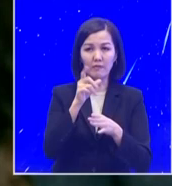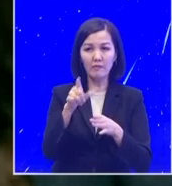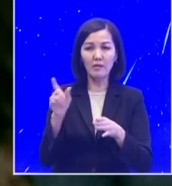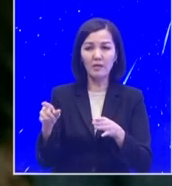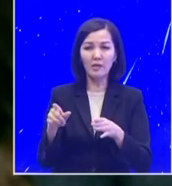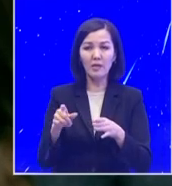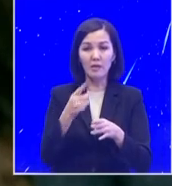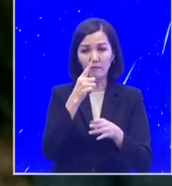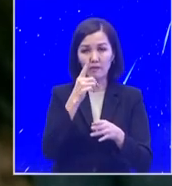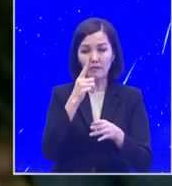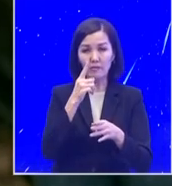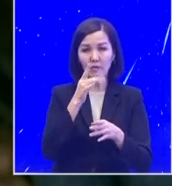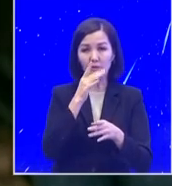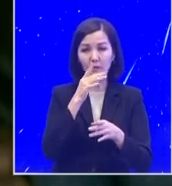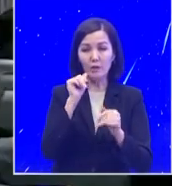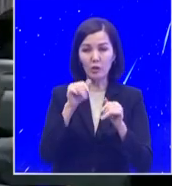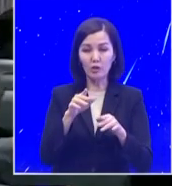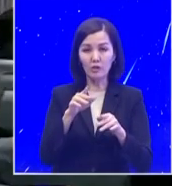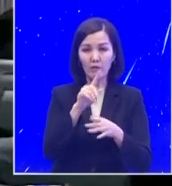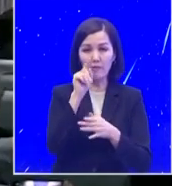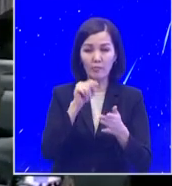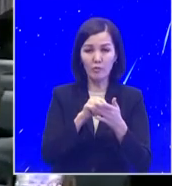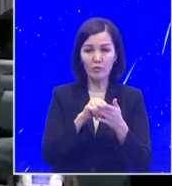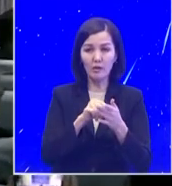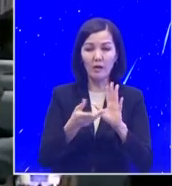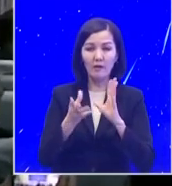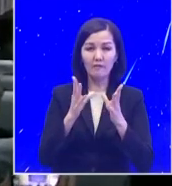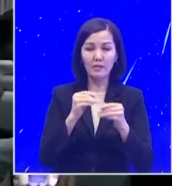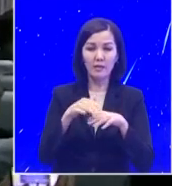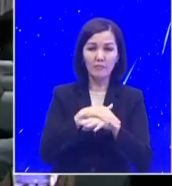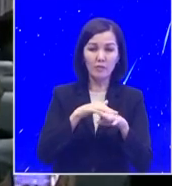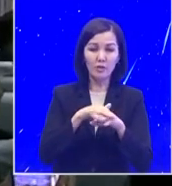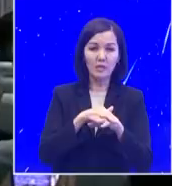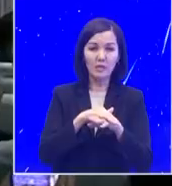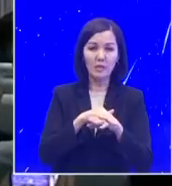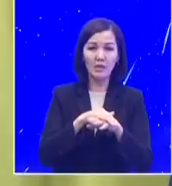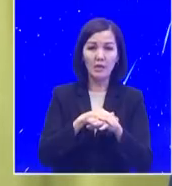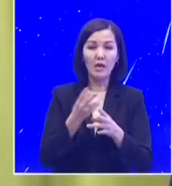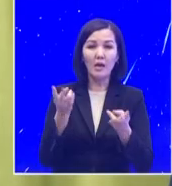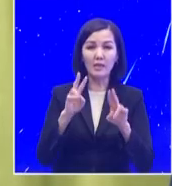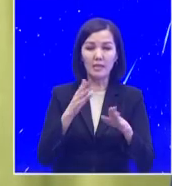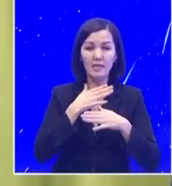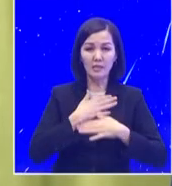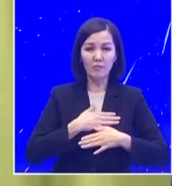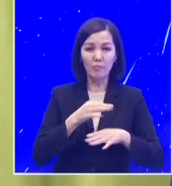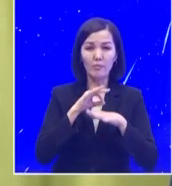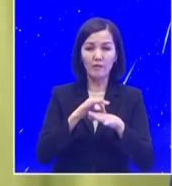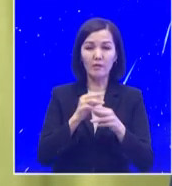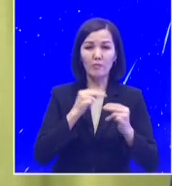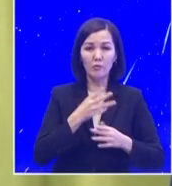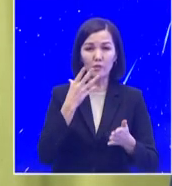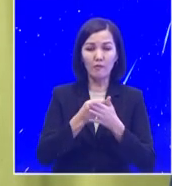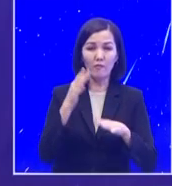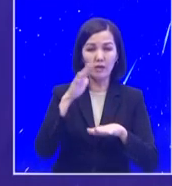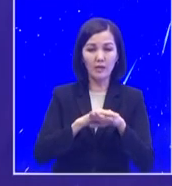в самое ближайшее время решить эти вопросы. В целом жители Панфиловского района остались довольны проводимой работой своего